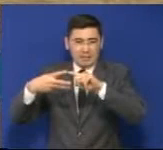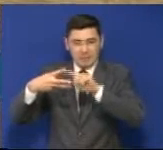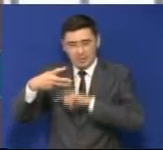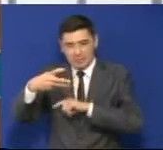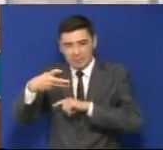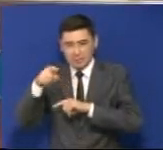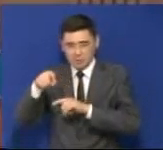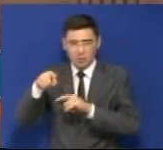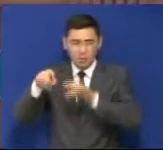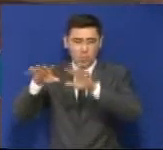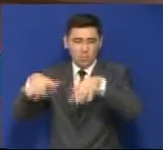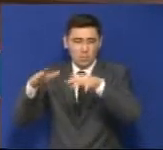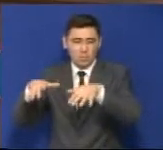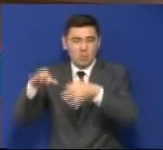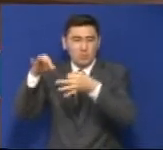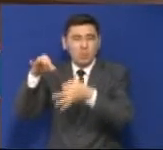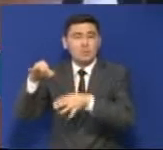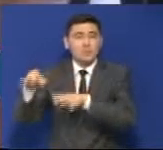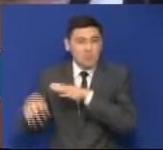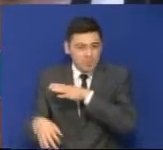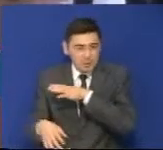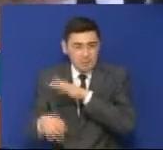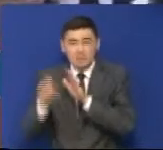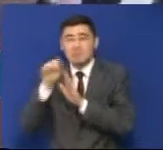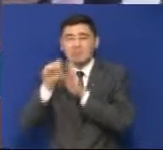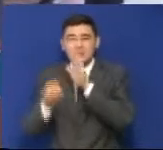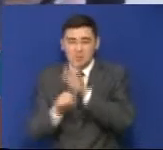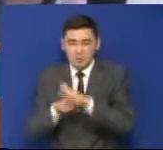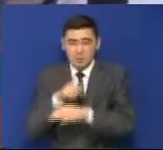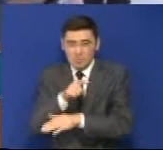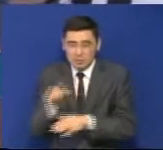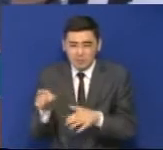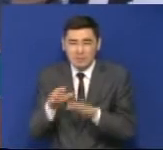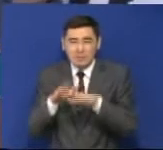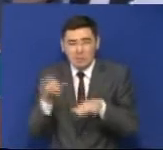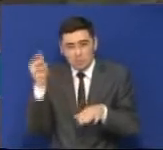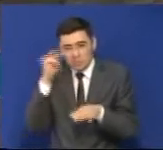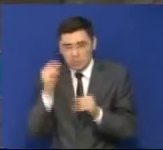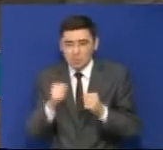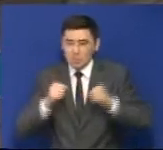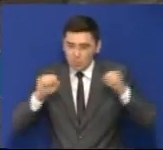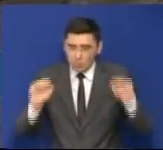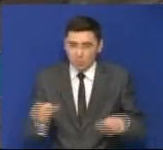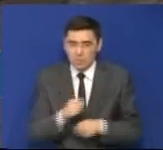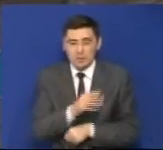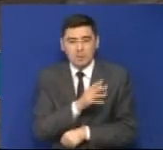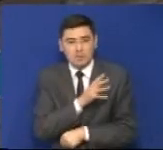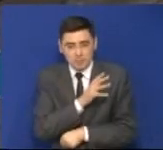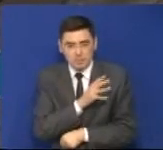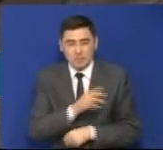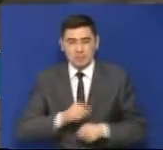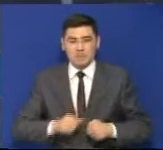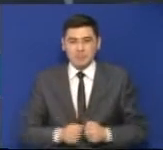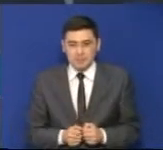қабаты қаңырап бос тұрған. Соның салдарынан қыста мектептің ішінің суықтығы оқушылардың білім алуына қолайсыздық тудырып